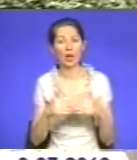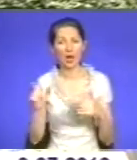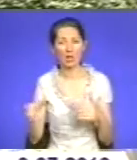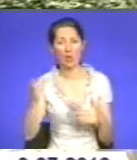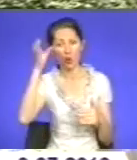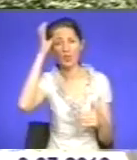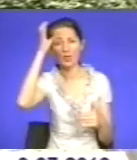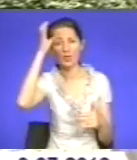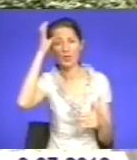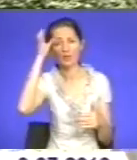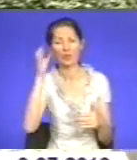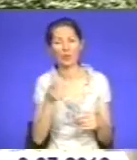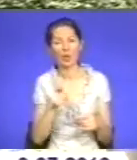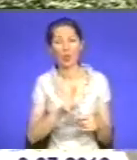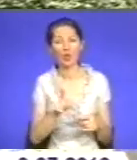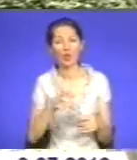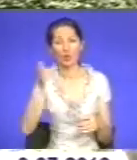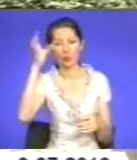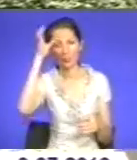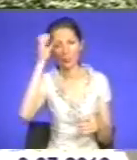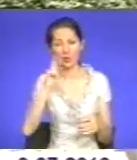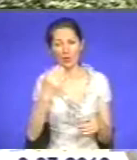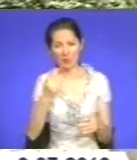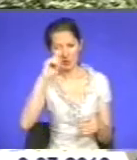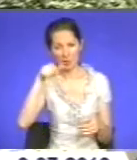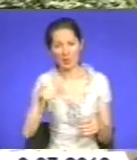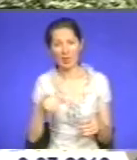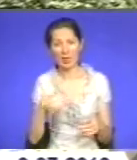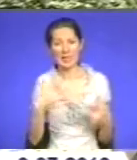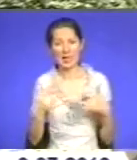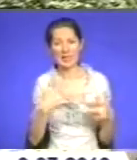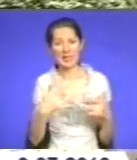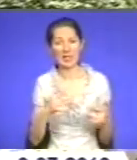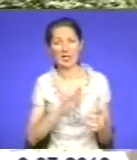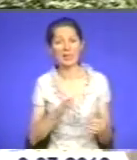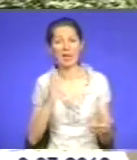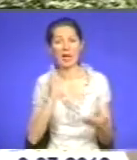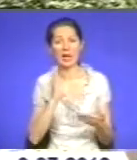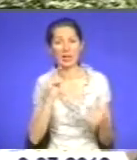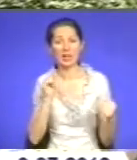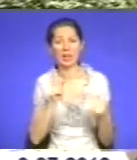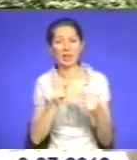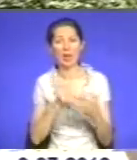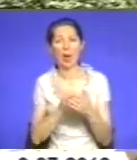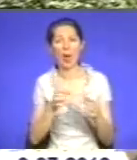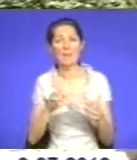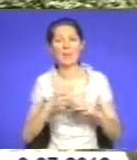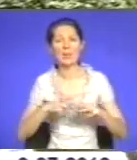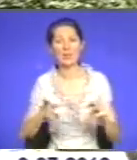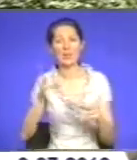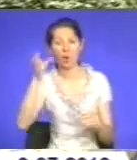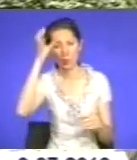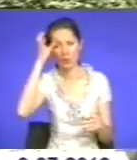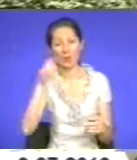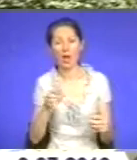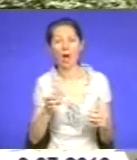освіта. Тому що освіта, як ви знаєте, театральна не належала до Міністерства освіти, а належала